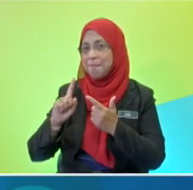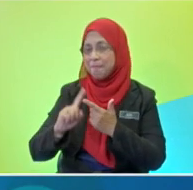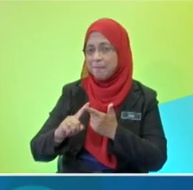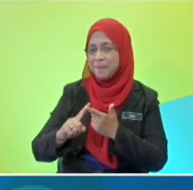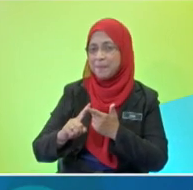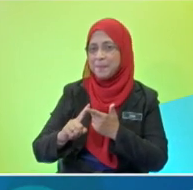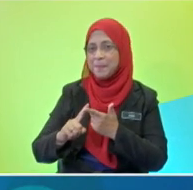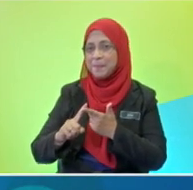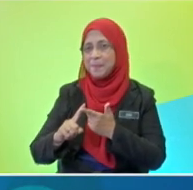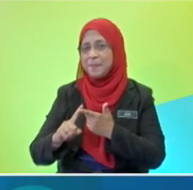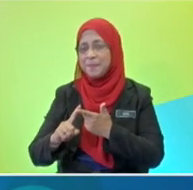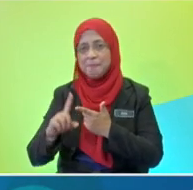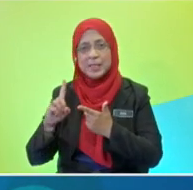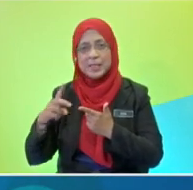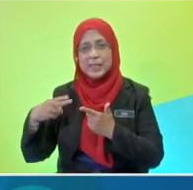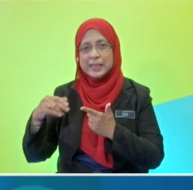bersatu dia